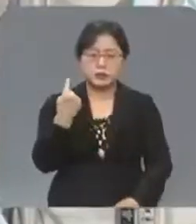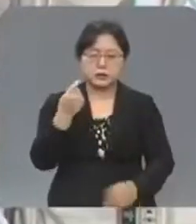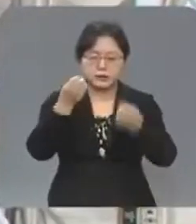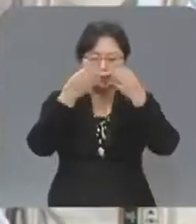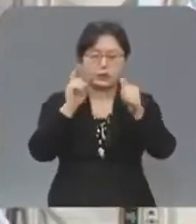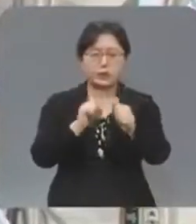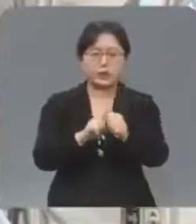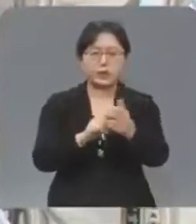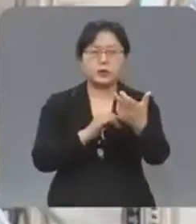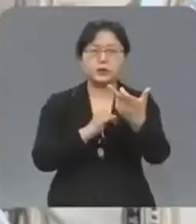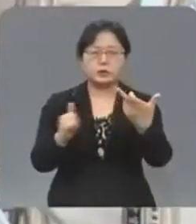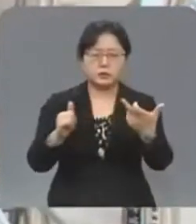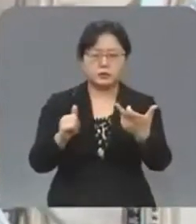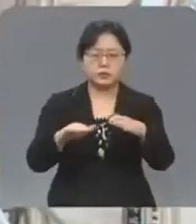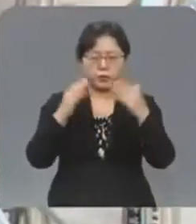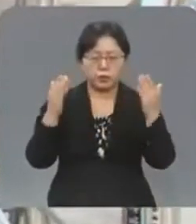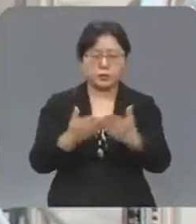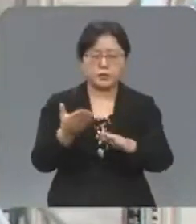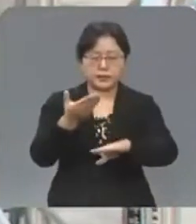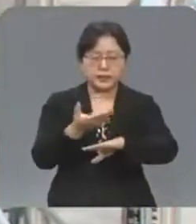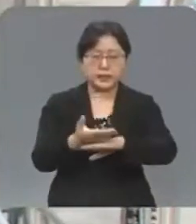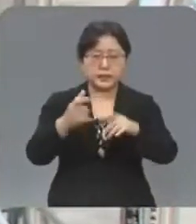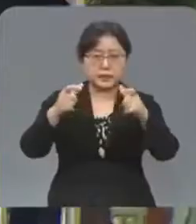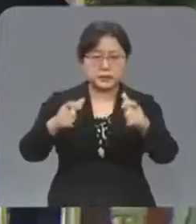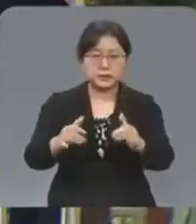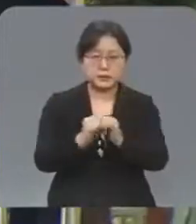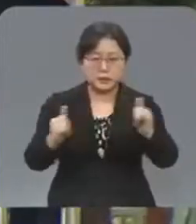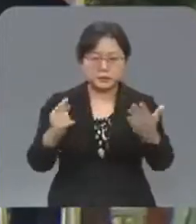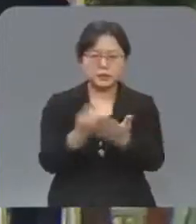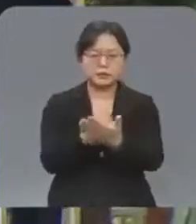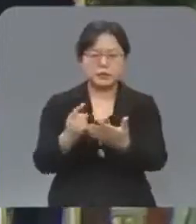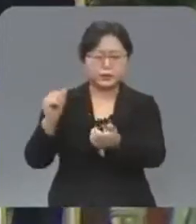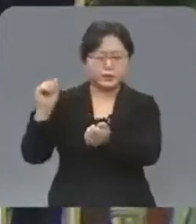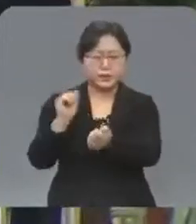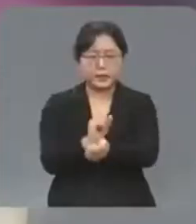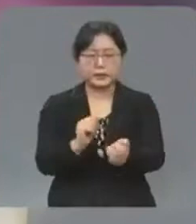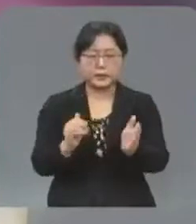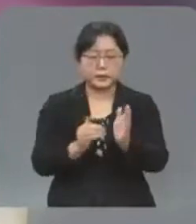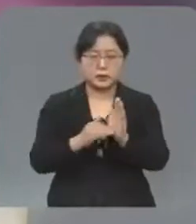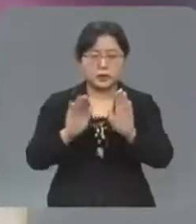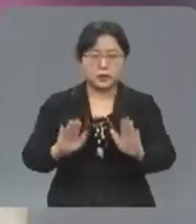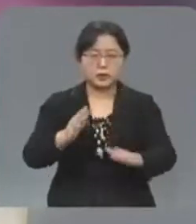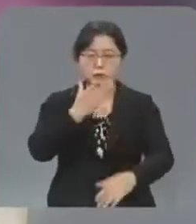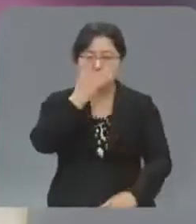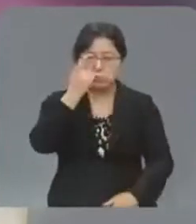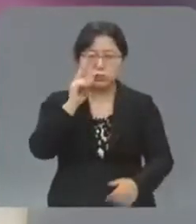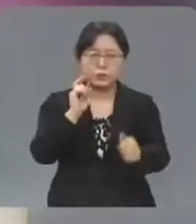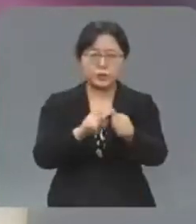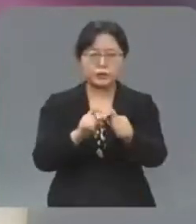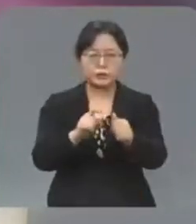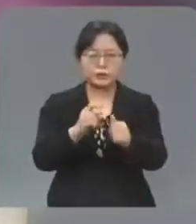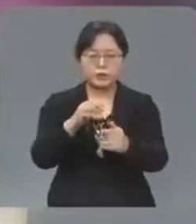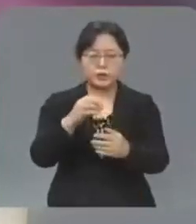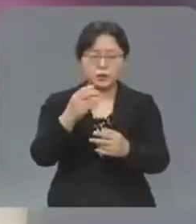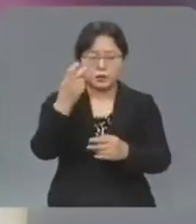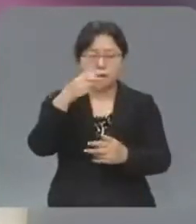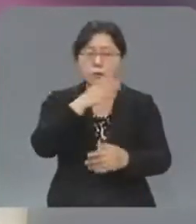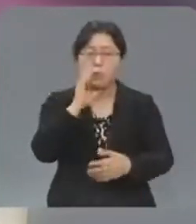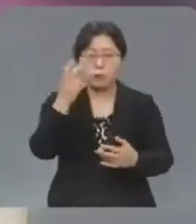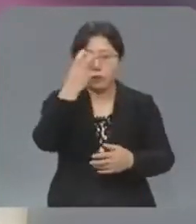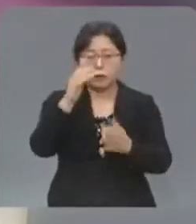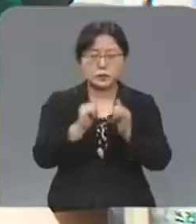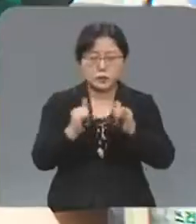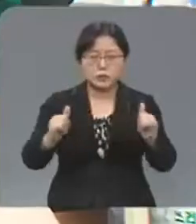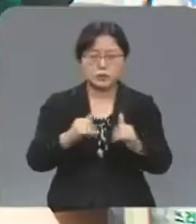신규 확진자 17명 모두 다른 지역과의 접촉으로 감염됐습니다. 오늘 순천에서 확진된 요양보호사도 연휴